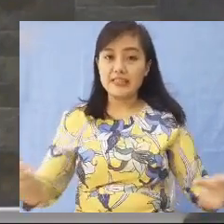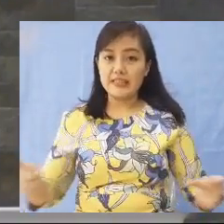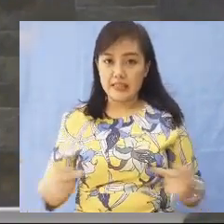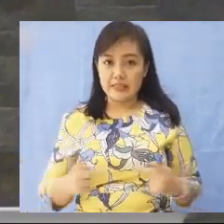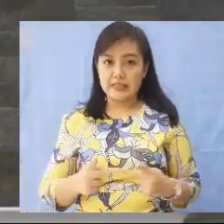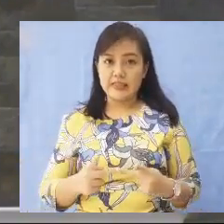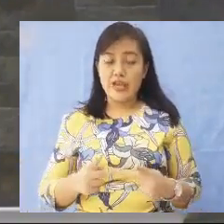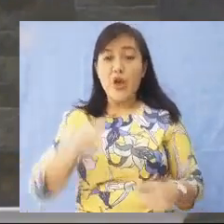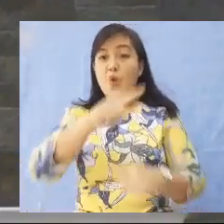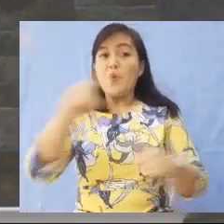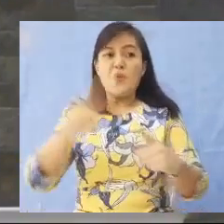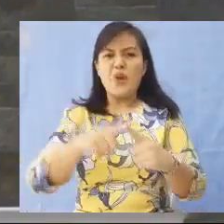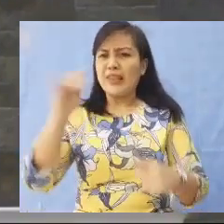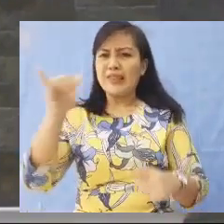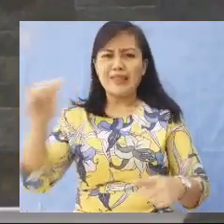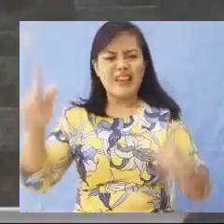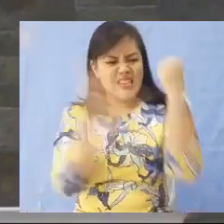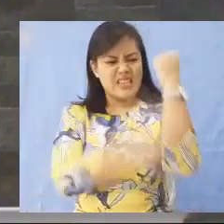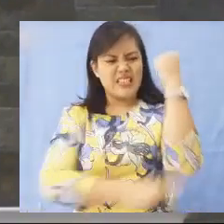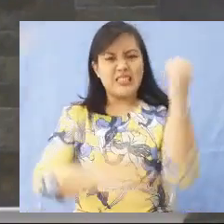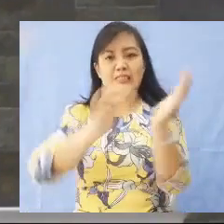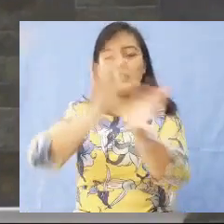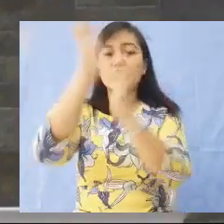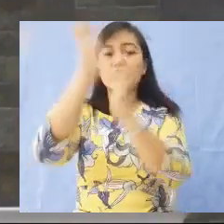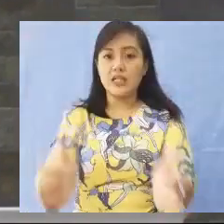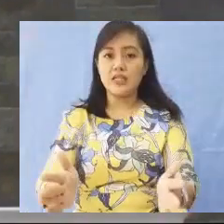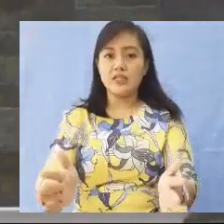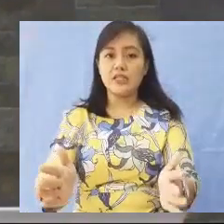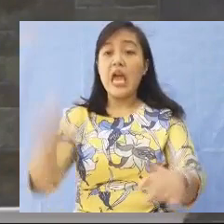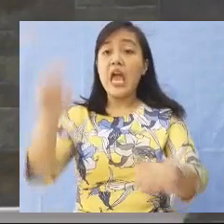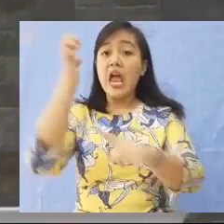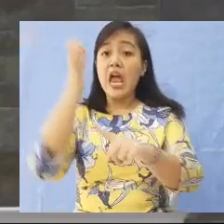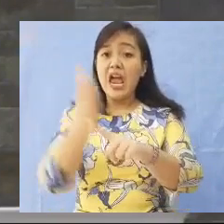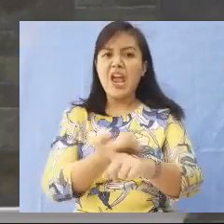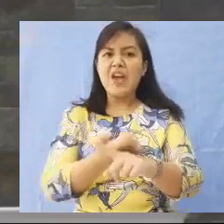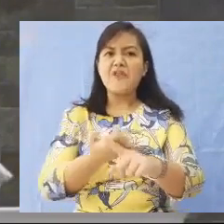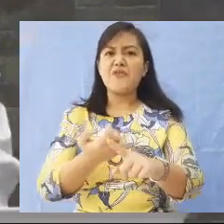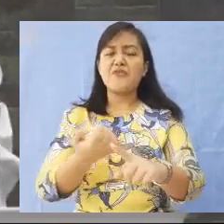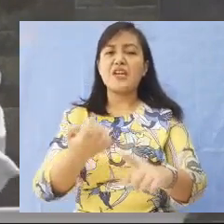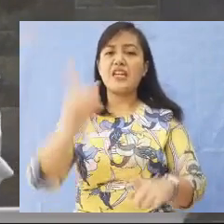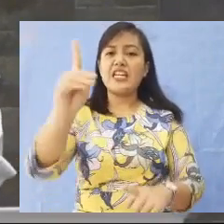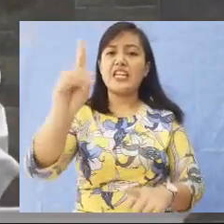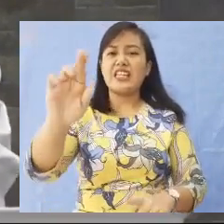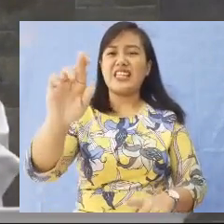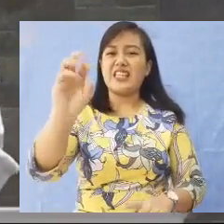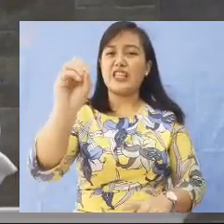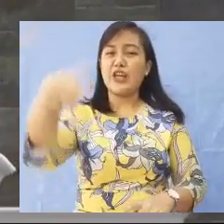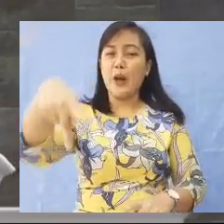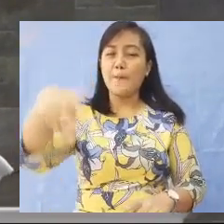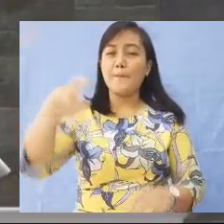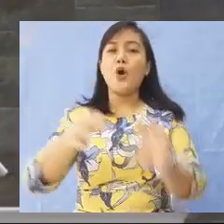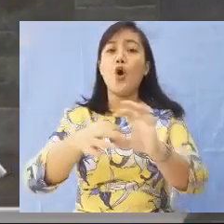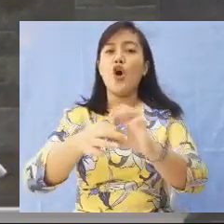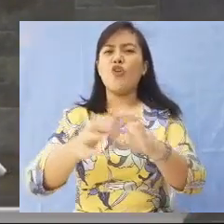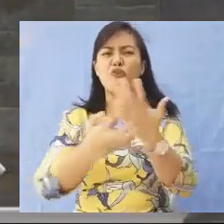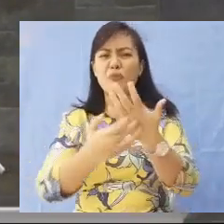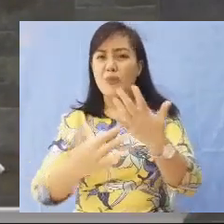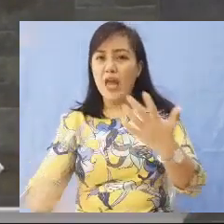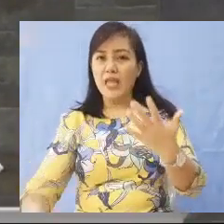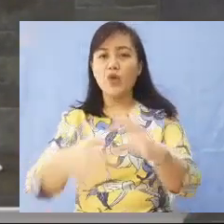dugo ng mga Kristiyano na kanilang pinapatay, umuusbong yung pag-ibig ng Diyos. May mga taong naliligtas.